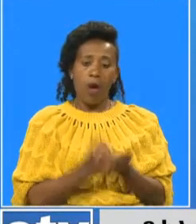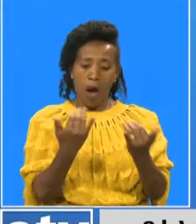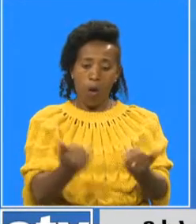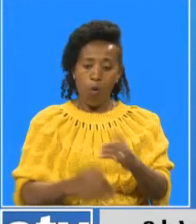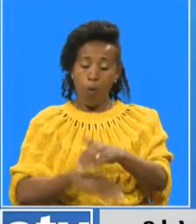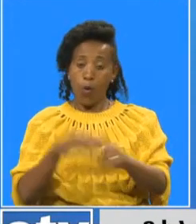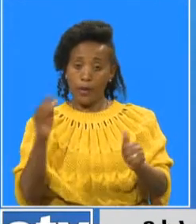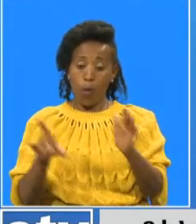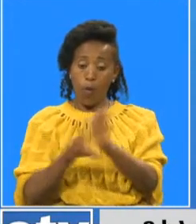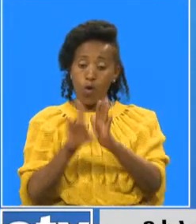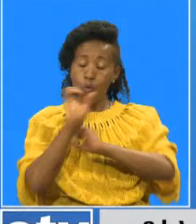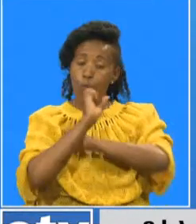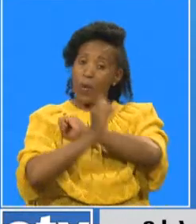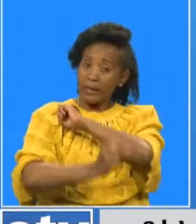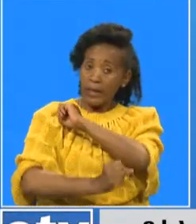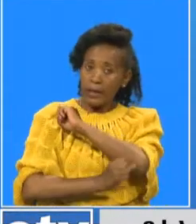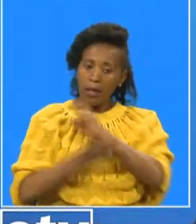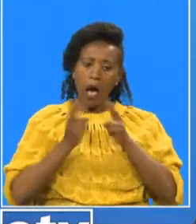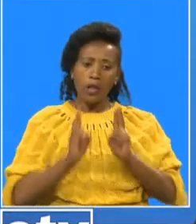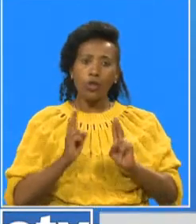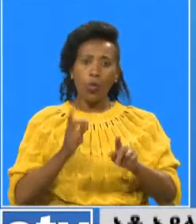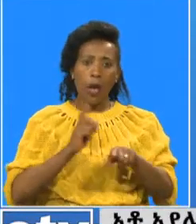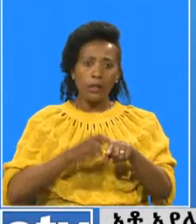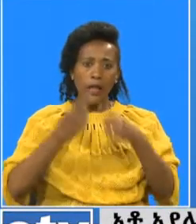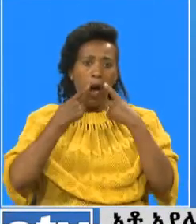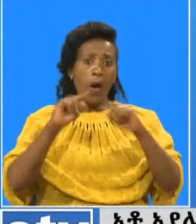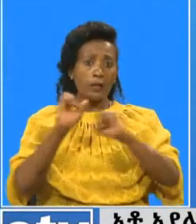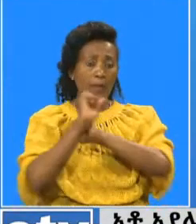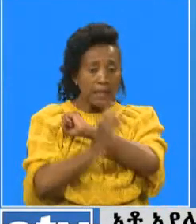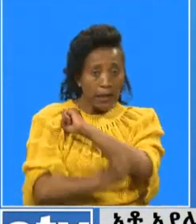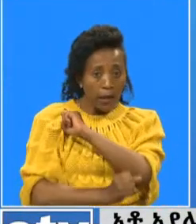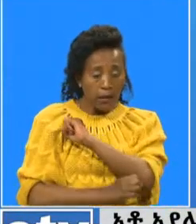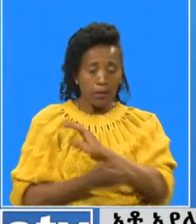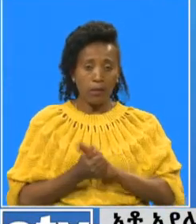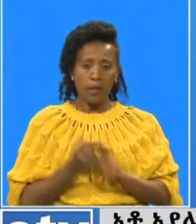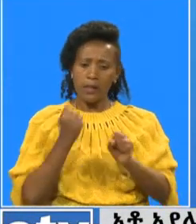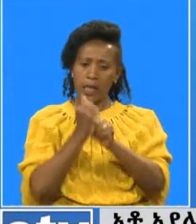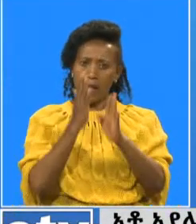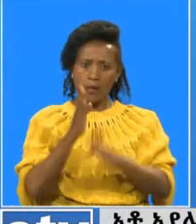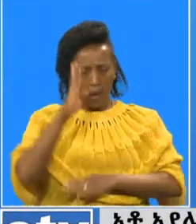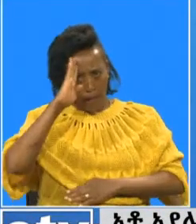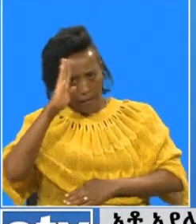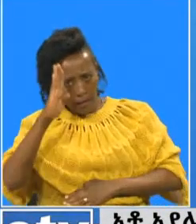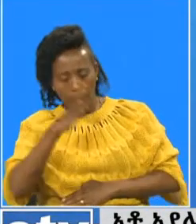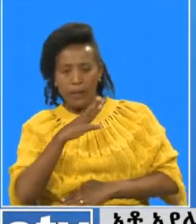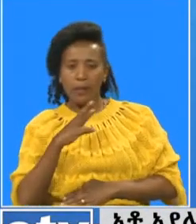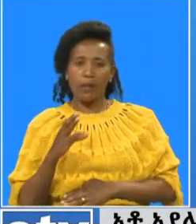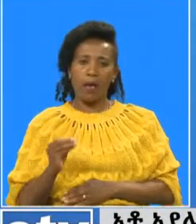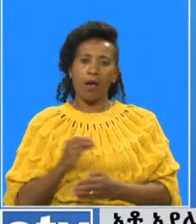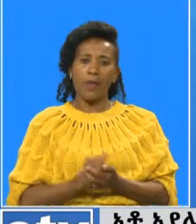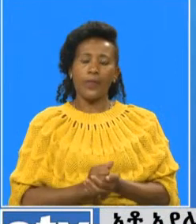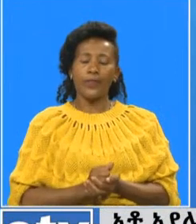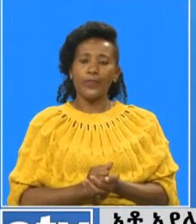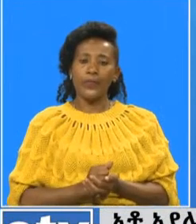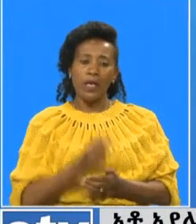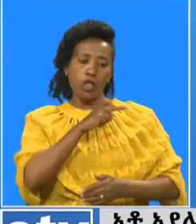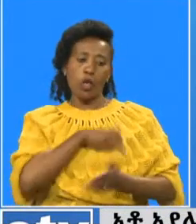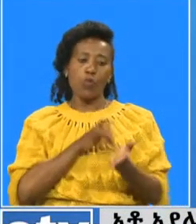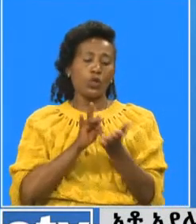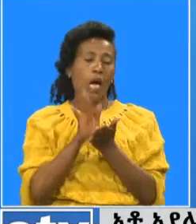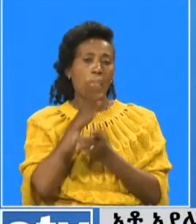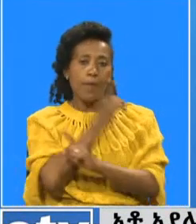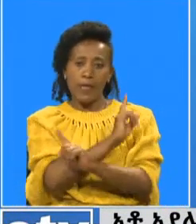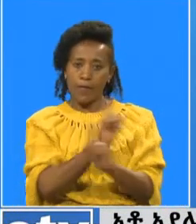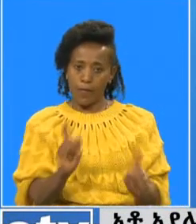አሁን በወጣው በህጉ መሰረት በአስቸኳይ ጊዜ ህጉ መሰረት ሰራተኛ ማሰናበትና ደሞዝ